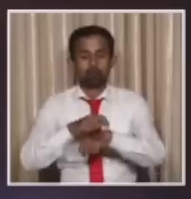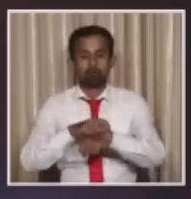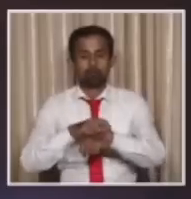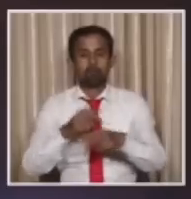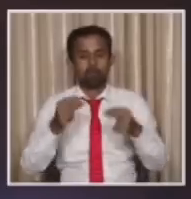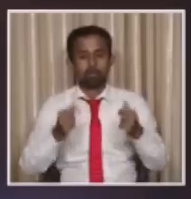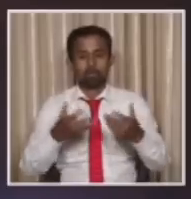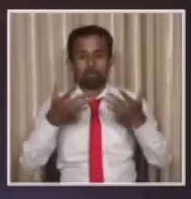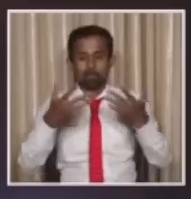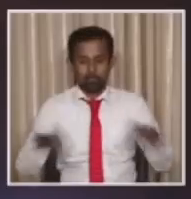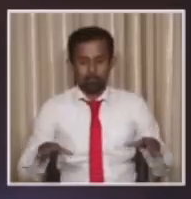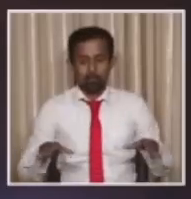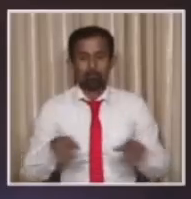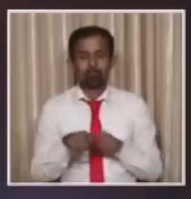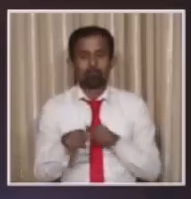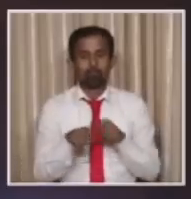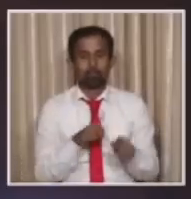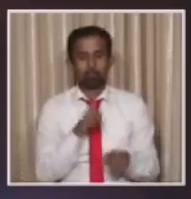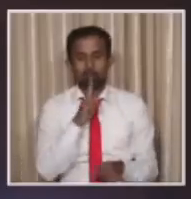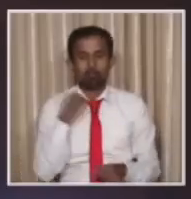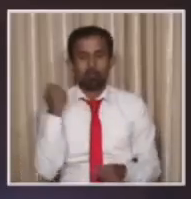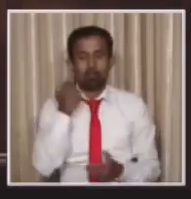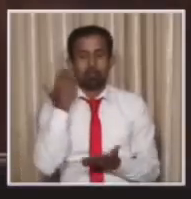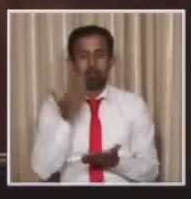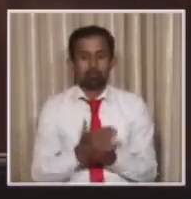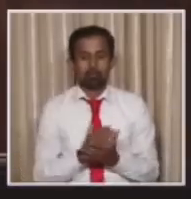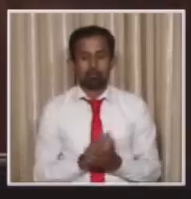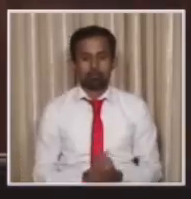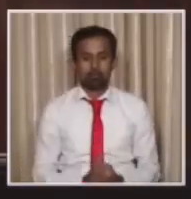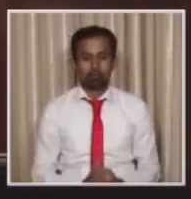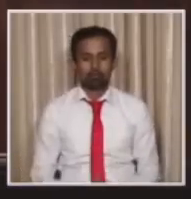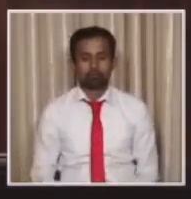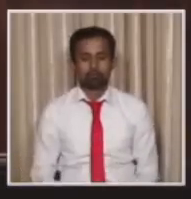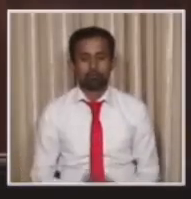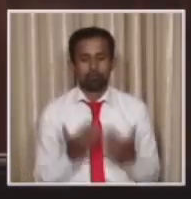ඉක්මනින් ඉවර කරන්න හදනවා කියන එක කියමින් මම කතා අවසන් කරනවා. කොහොමද ස්තුතියි කරුණා.